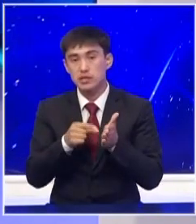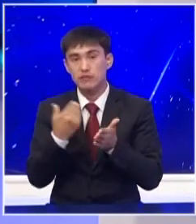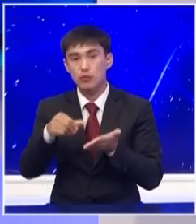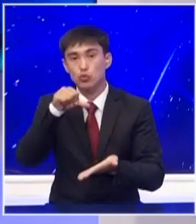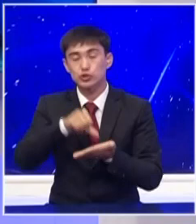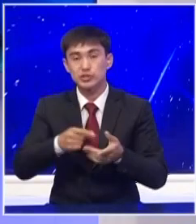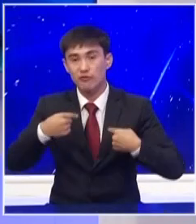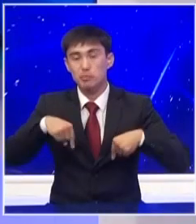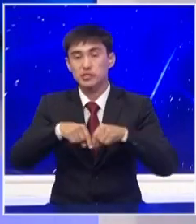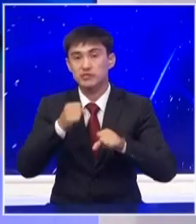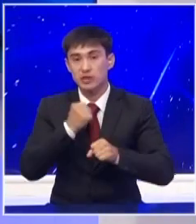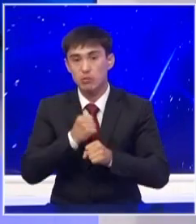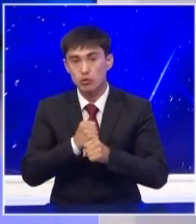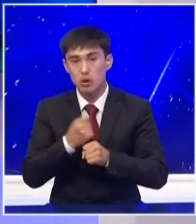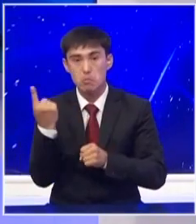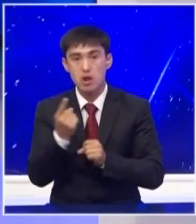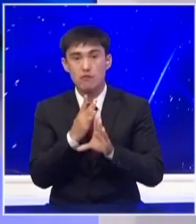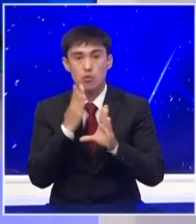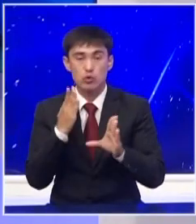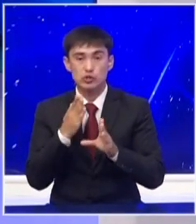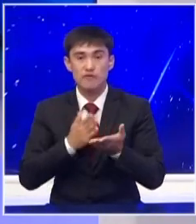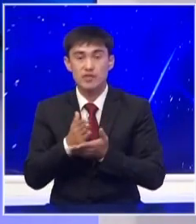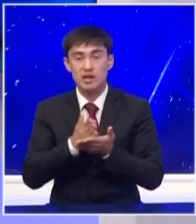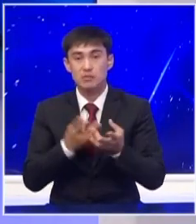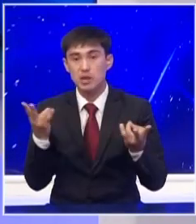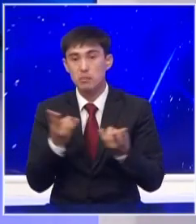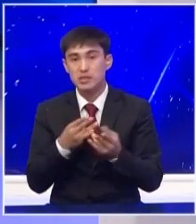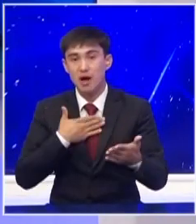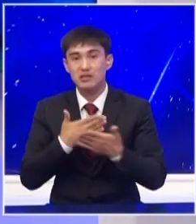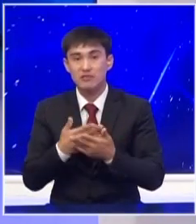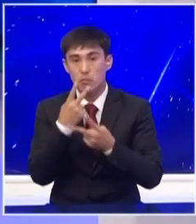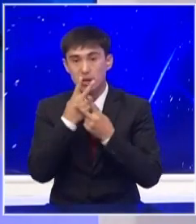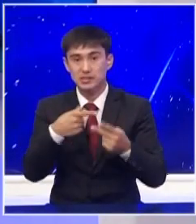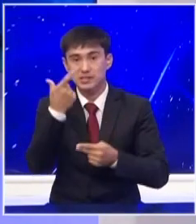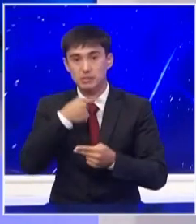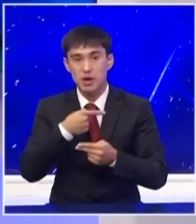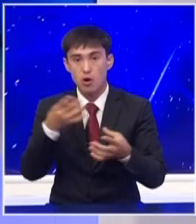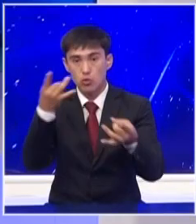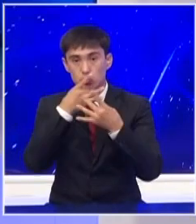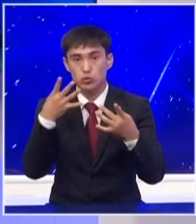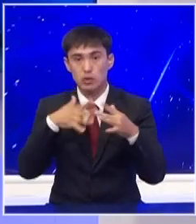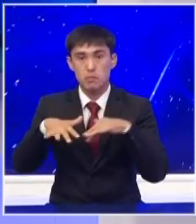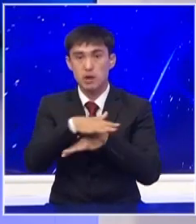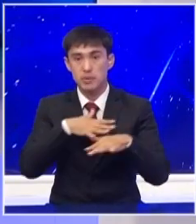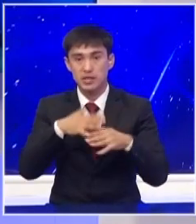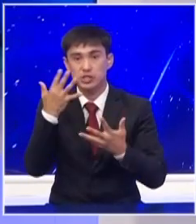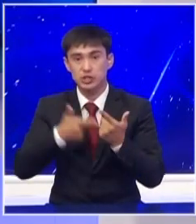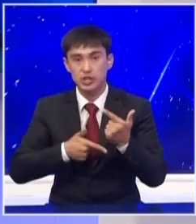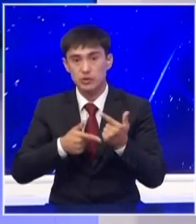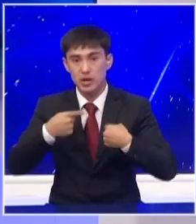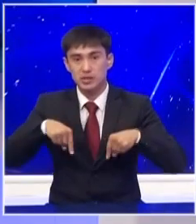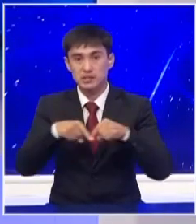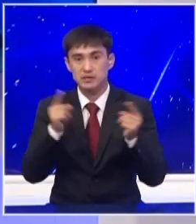их участии в общественной работе. В первую очередь ветеранам необходимо активно проявлять себя в культурно-массовых мероприятиях,